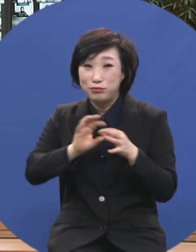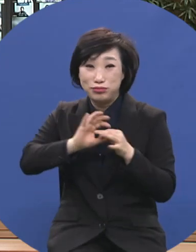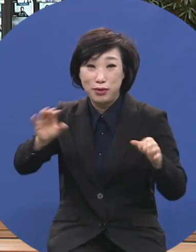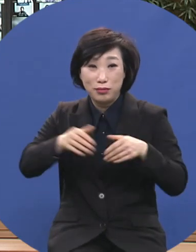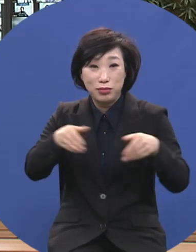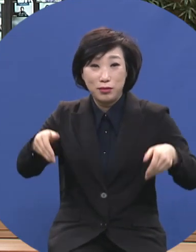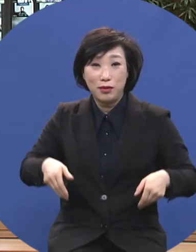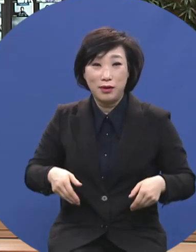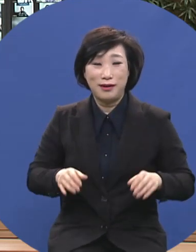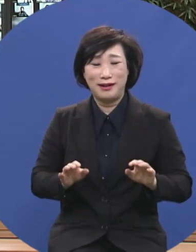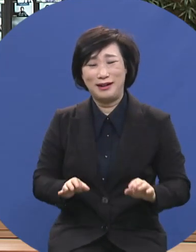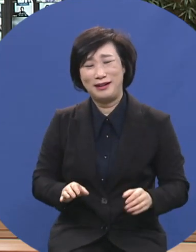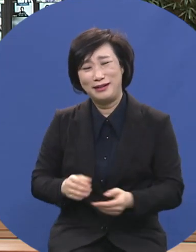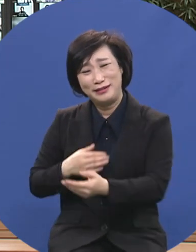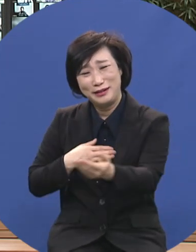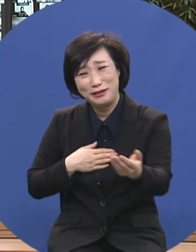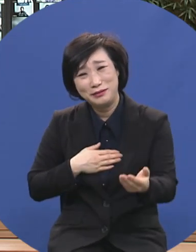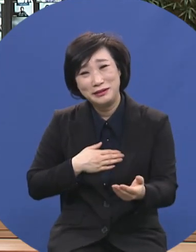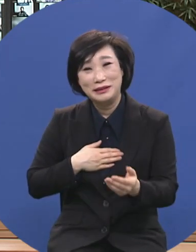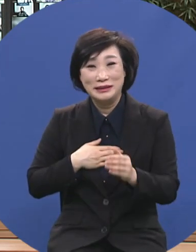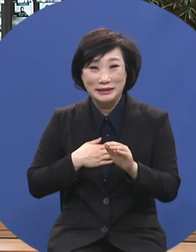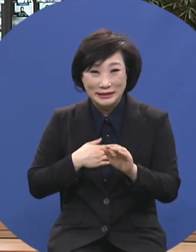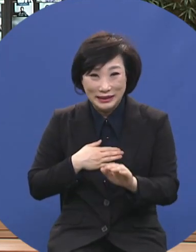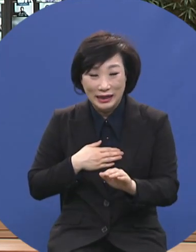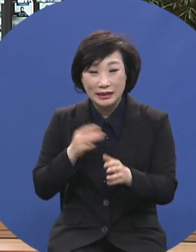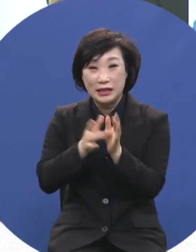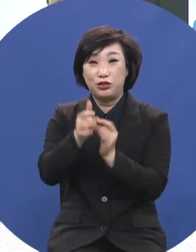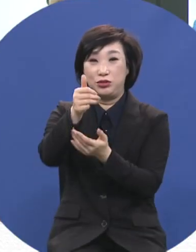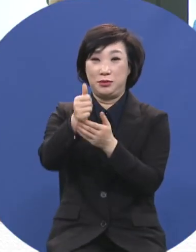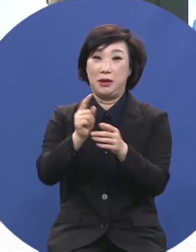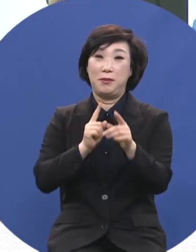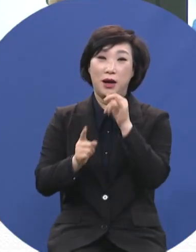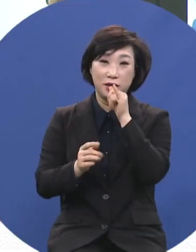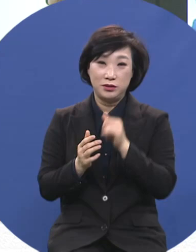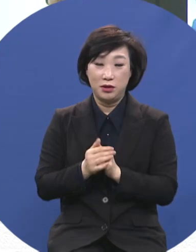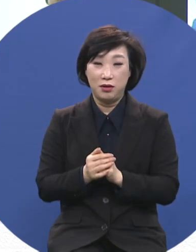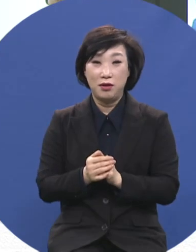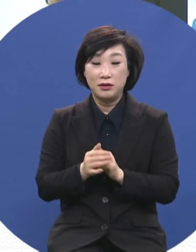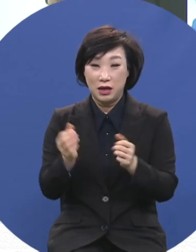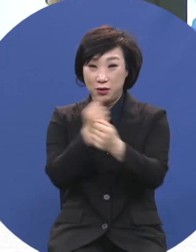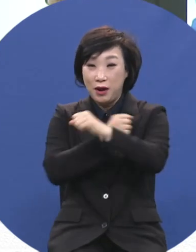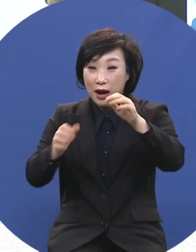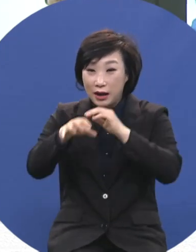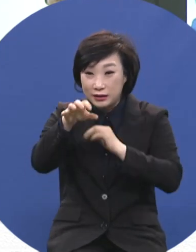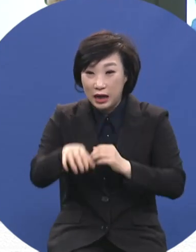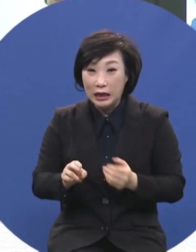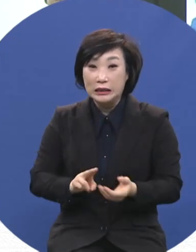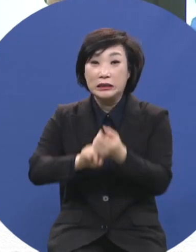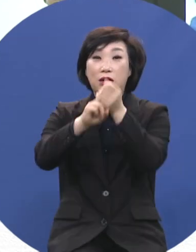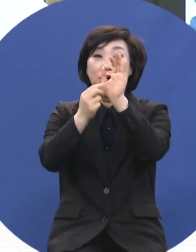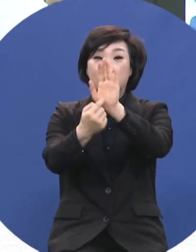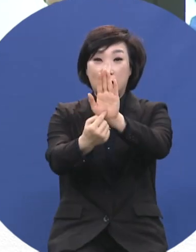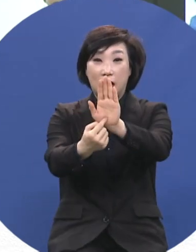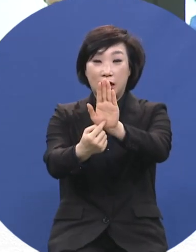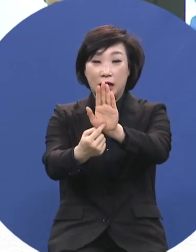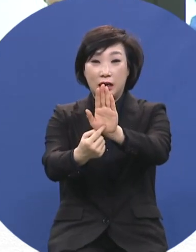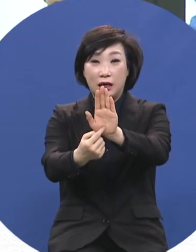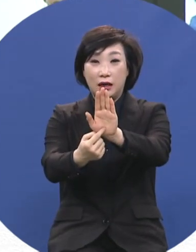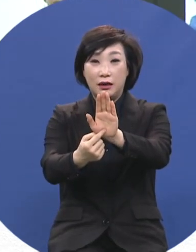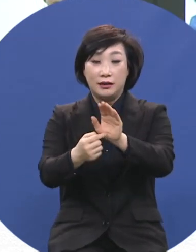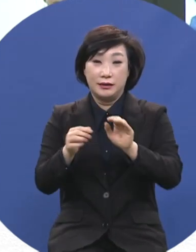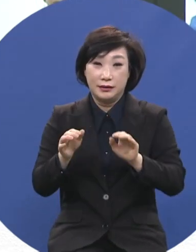사람. 그래서 예수님께서 광야에서 이적을 나타내시고,